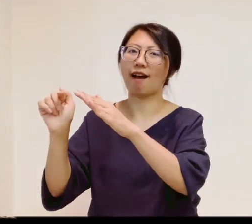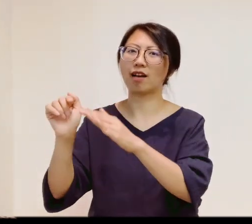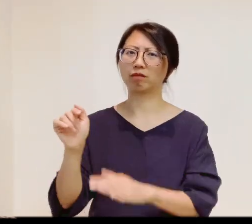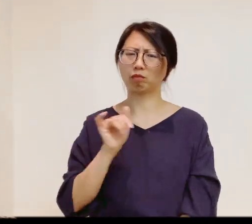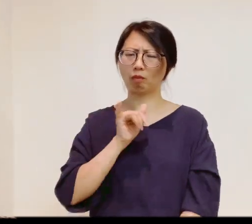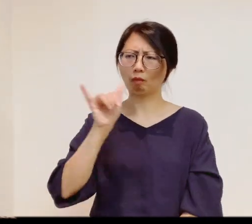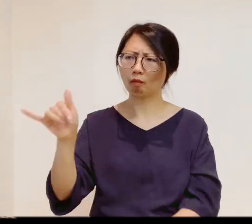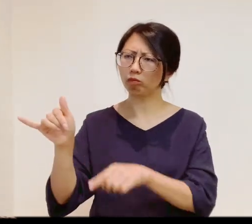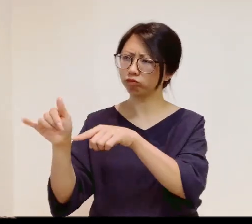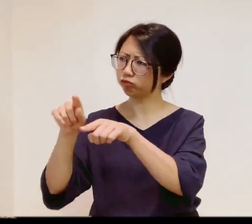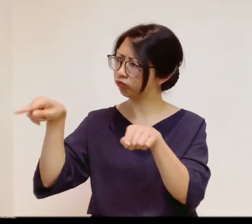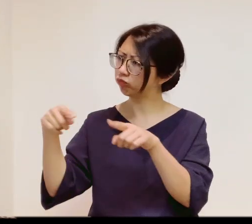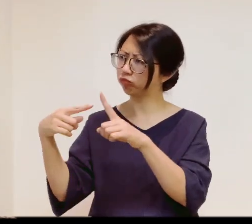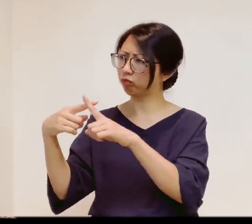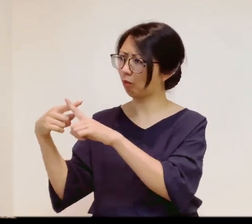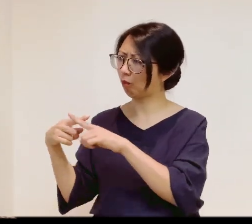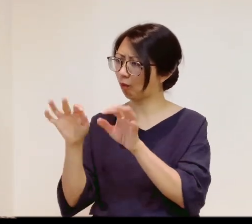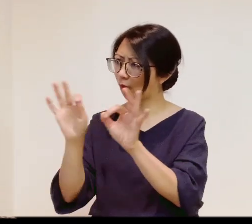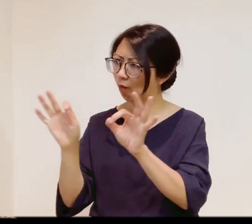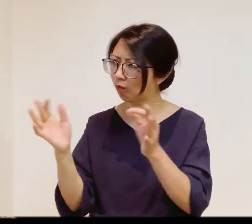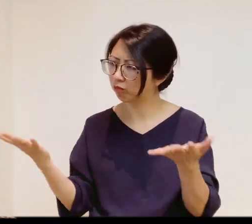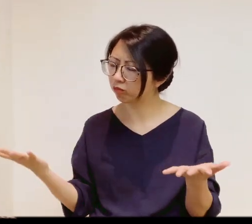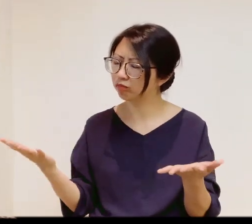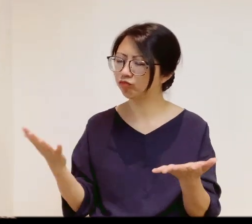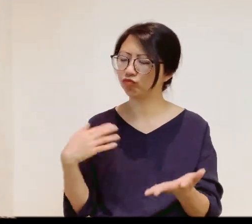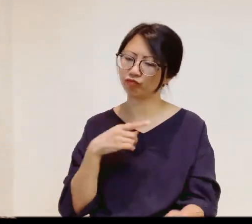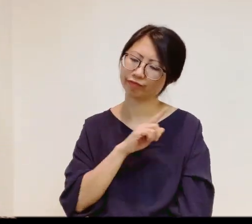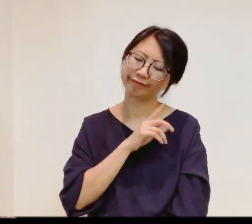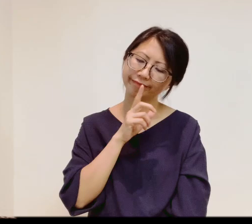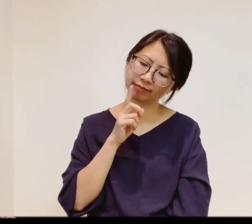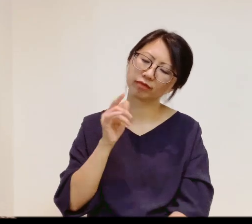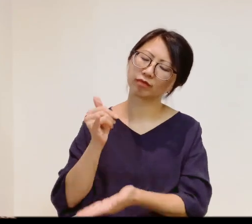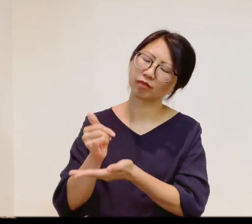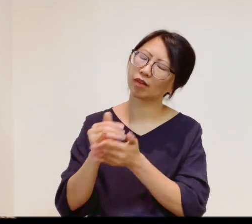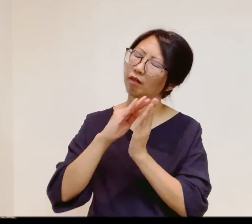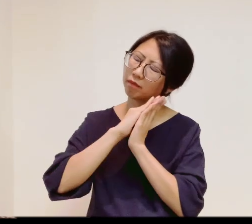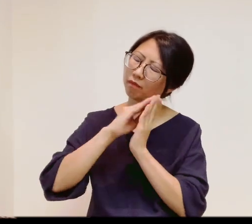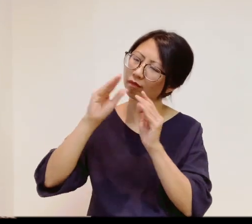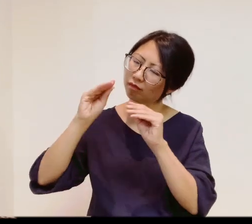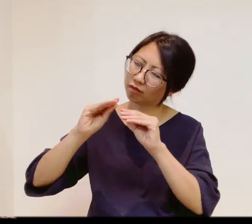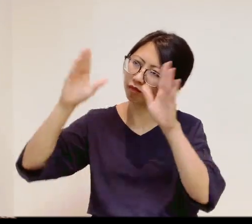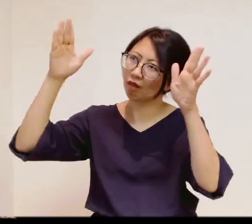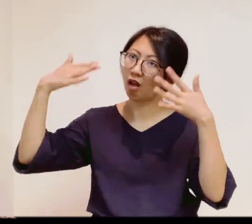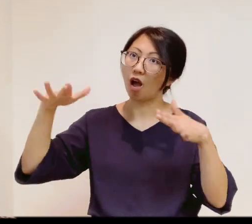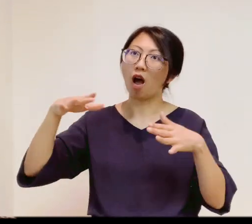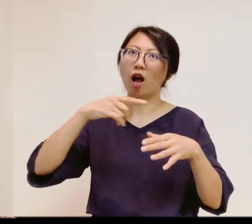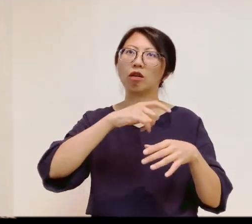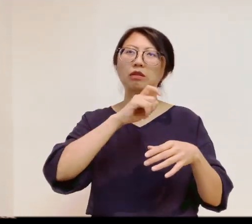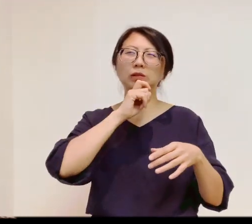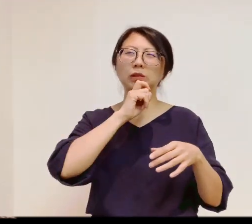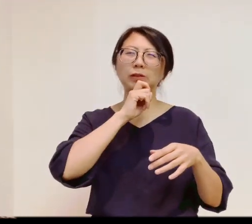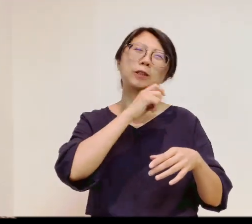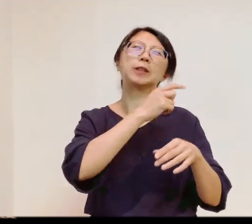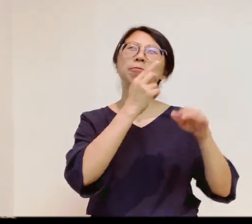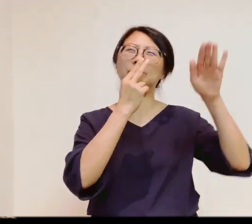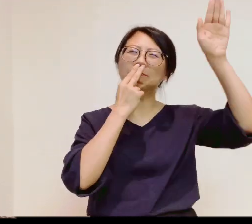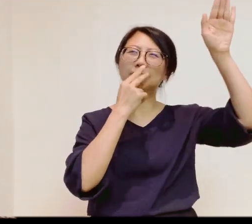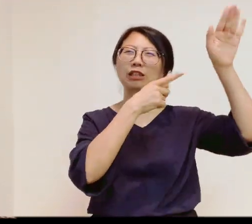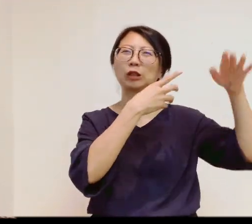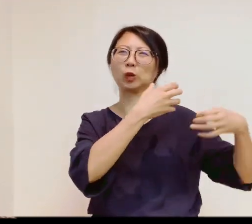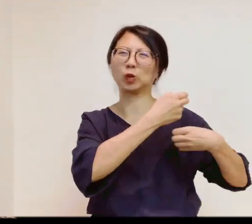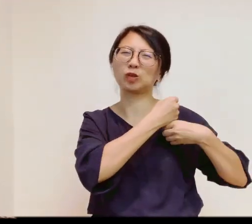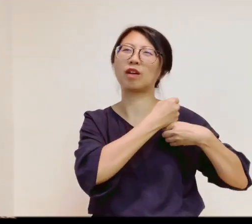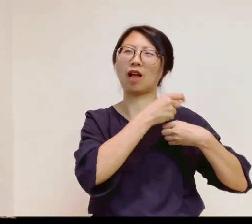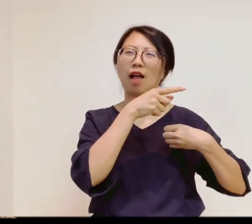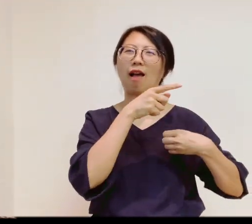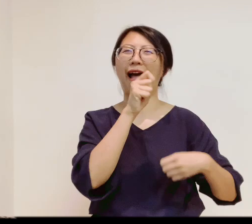屋企咁樣咧，想突擊咧，等佢知道啊，我翻嚟探你哋。咁去到屋企咧係冇人嘅，咁佢自己一個人留咗屋企嗰度瞓咗晚